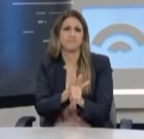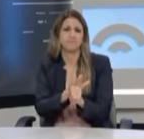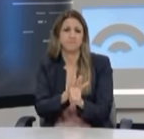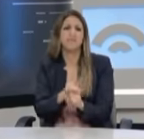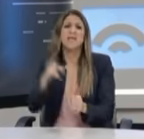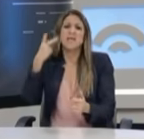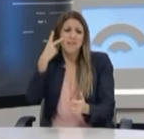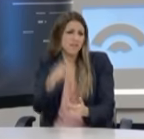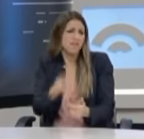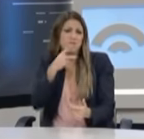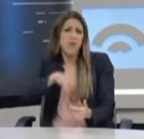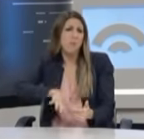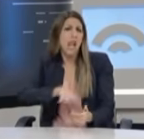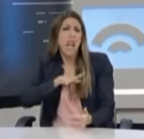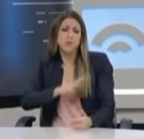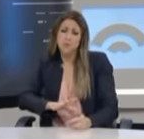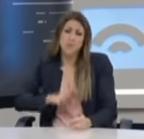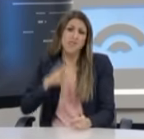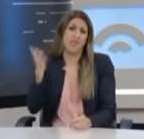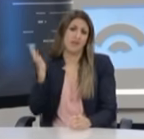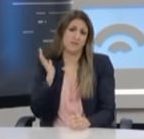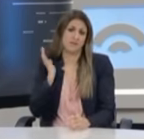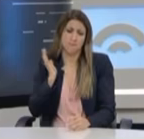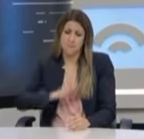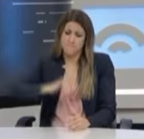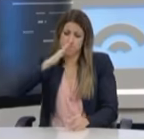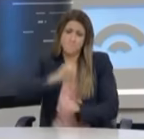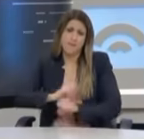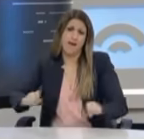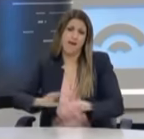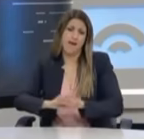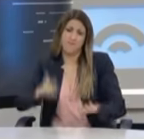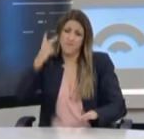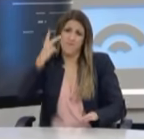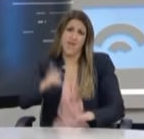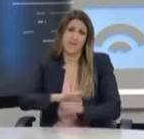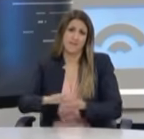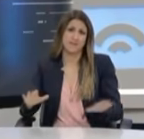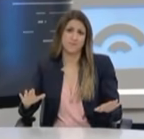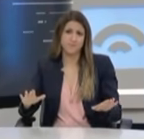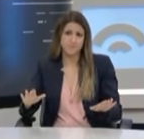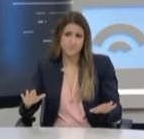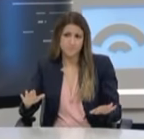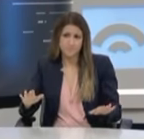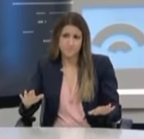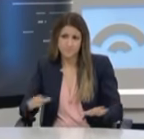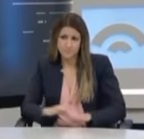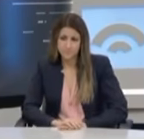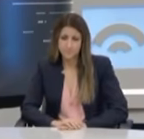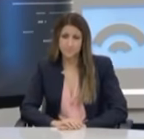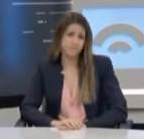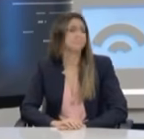ακραίες συμπεριφορές, που έχει ξεπεράσει, είχε μάλλον ξεπεράσει, η ίδια η ζωή και στις δύο